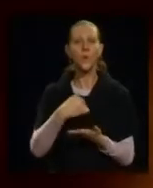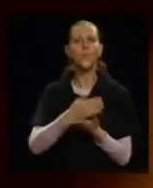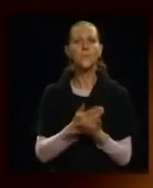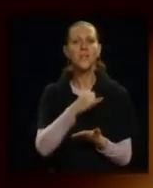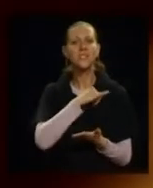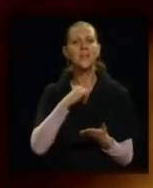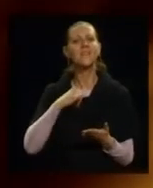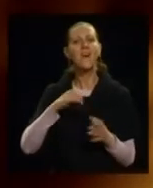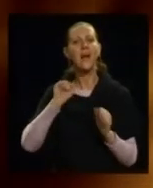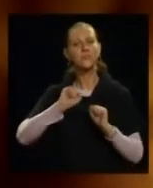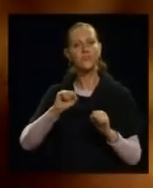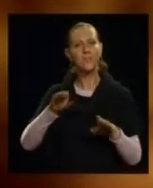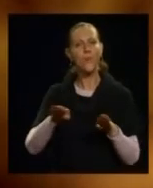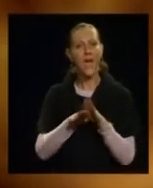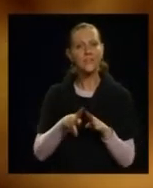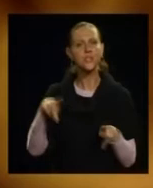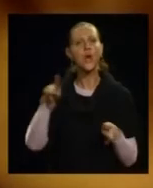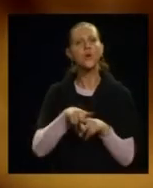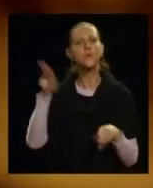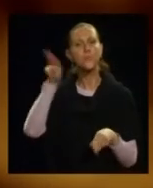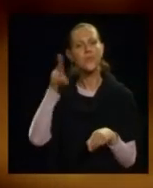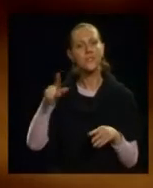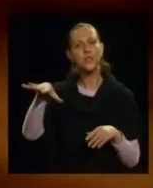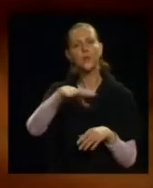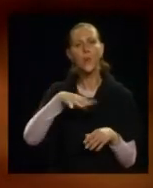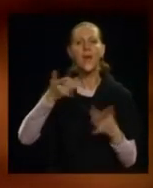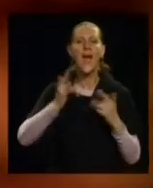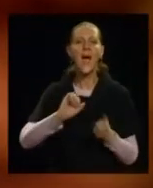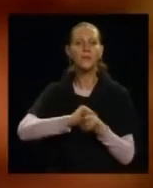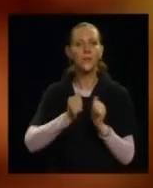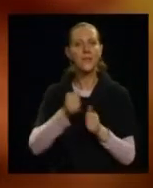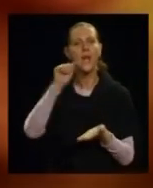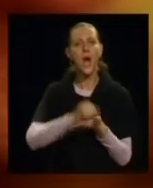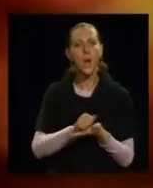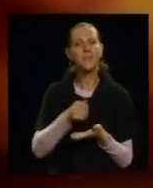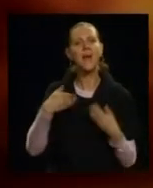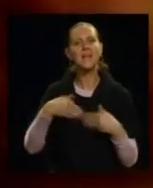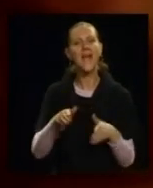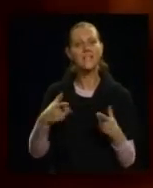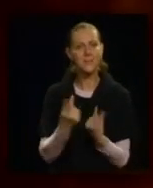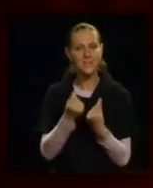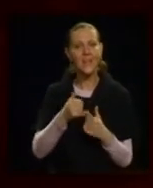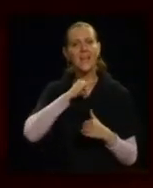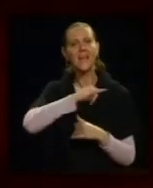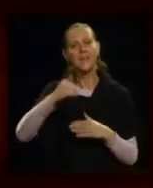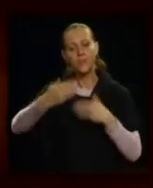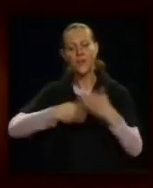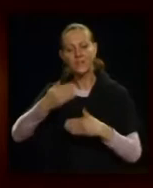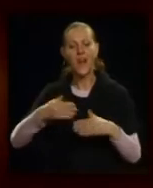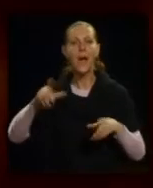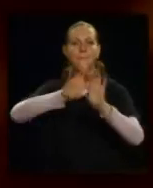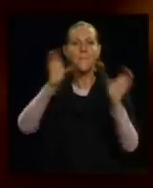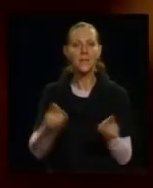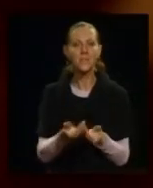Az Újpesti Városvédő Egyesület, a Közművelődési Kör és a Helytörténeti Alapítvány kezdeményezésére évről évre megkoszorúzzák